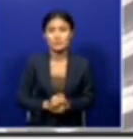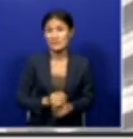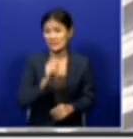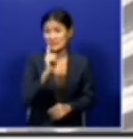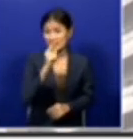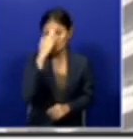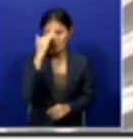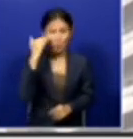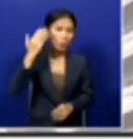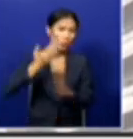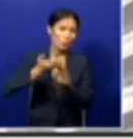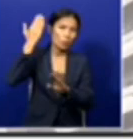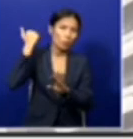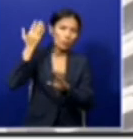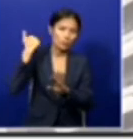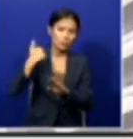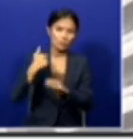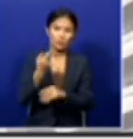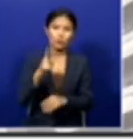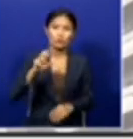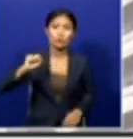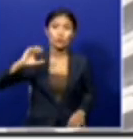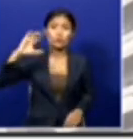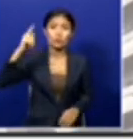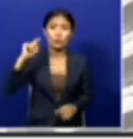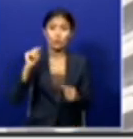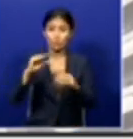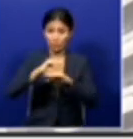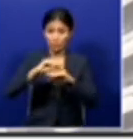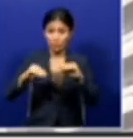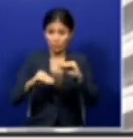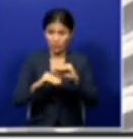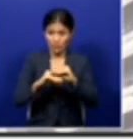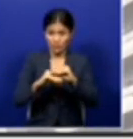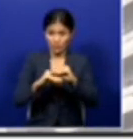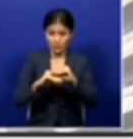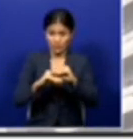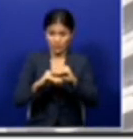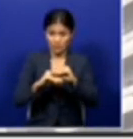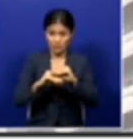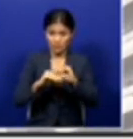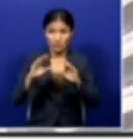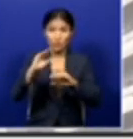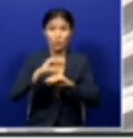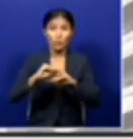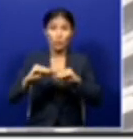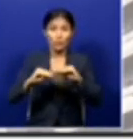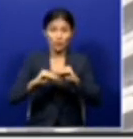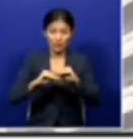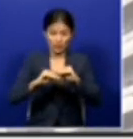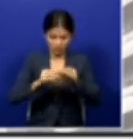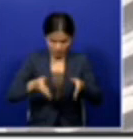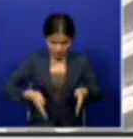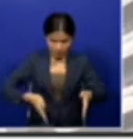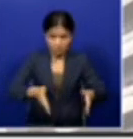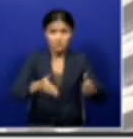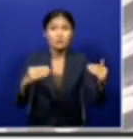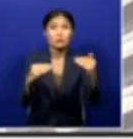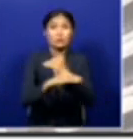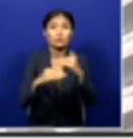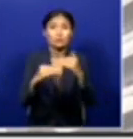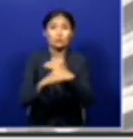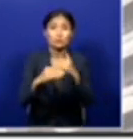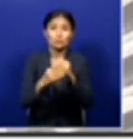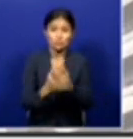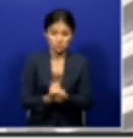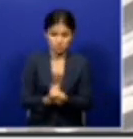ช.แล้วนะฮะโครงการก่อสร้างถนนพาราแอดฟันนะฮะสนับสนุนเกษตรกรย